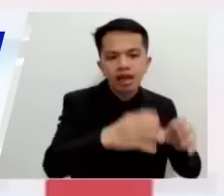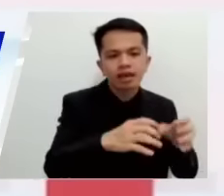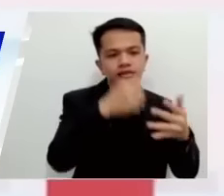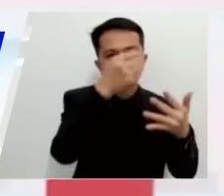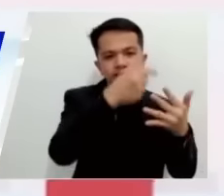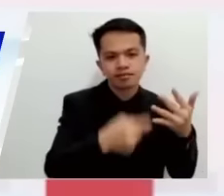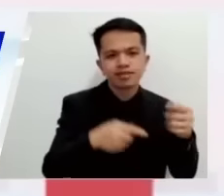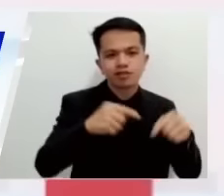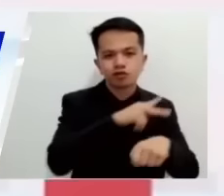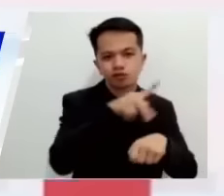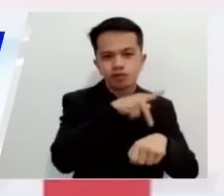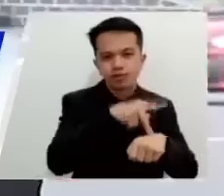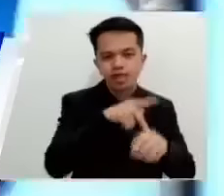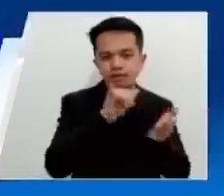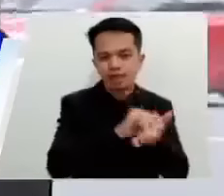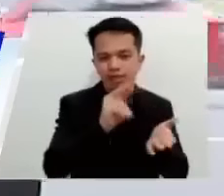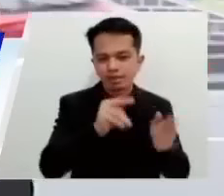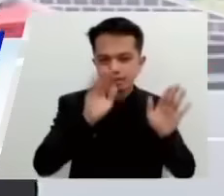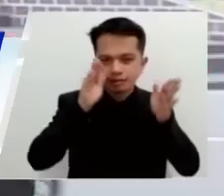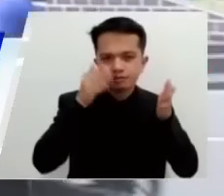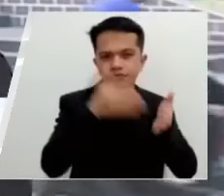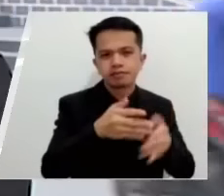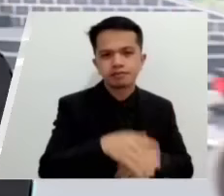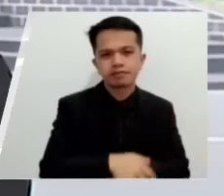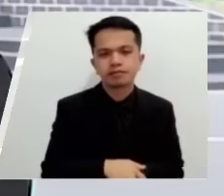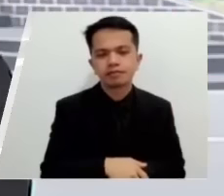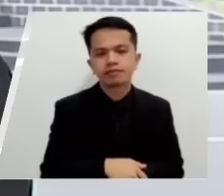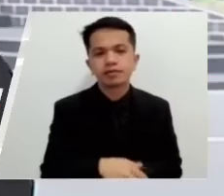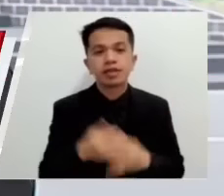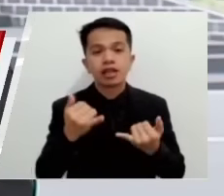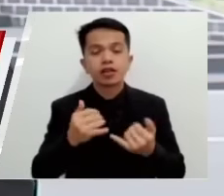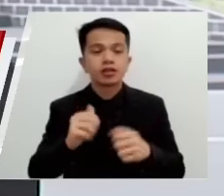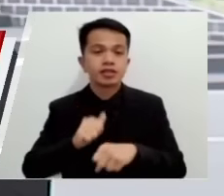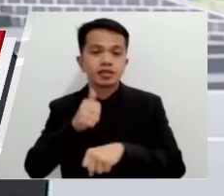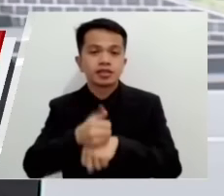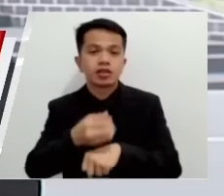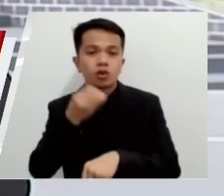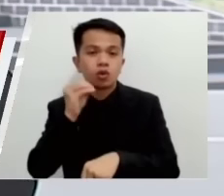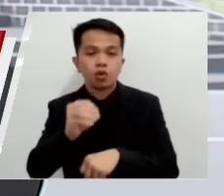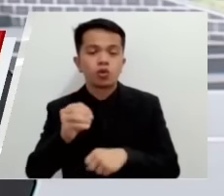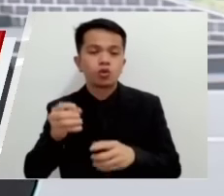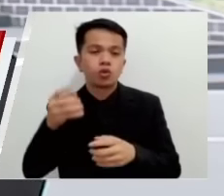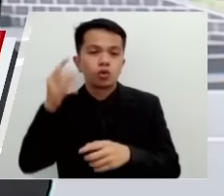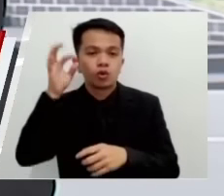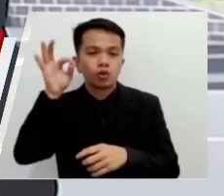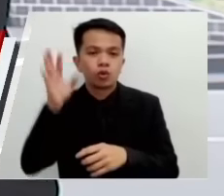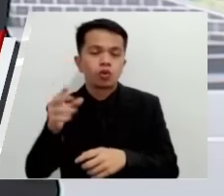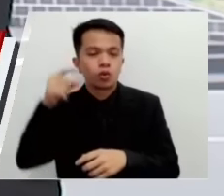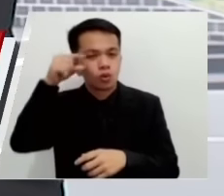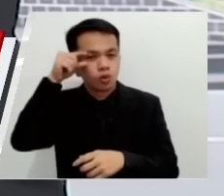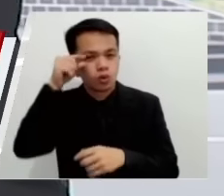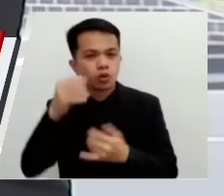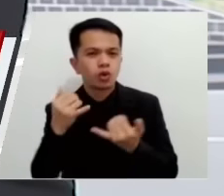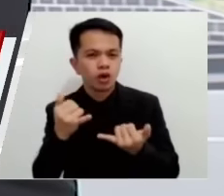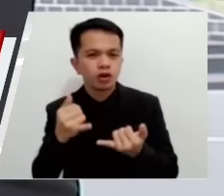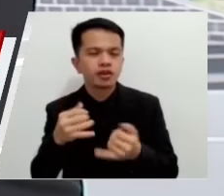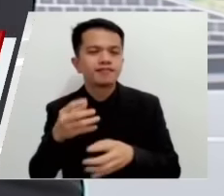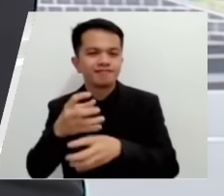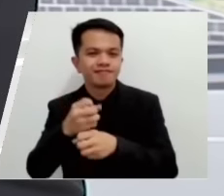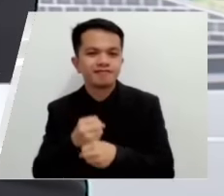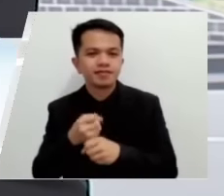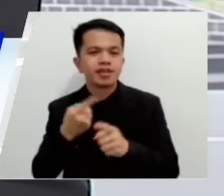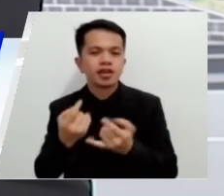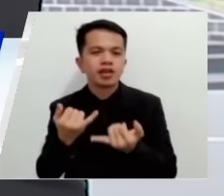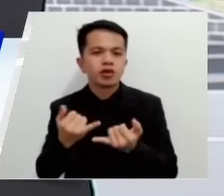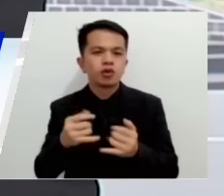muna ang kailangan niyang harapin. Ngayon na ipatupad na ang arrest order ng korte kay Pastor Kibuloy, ay nasa kamay na raw ng hudikatura ang susunod